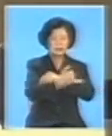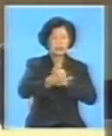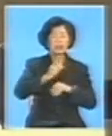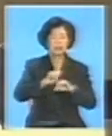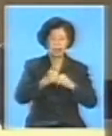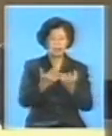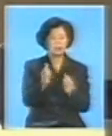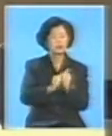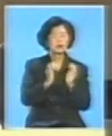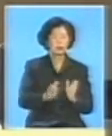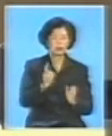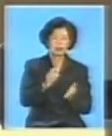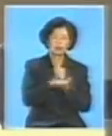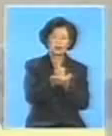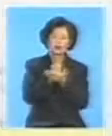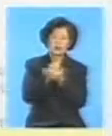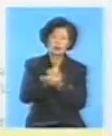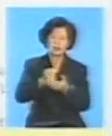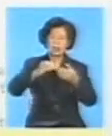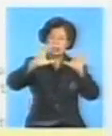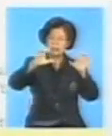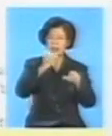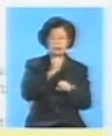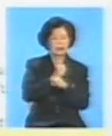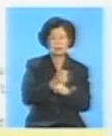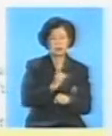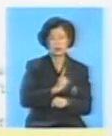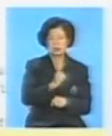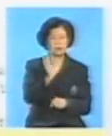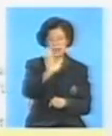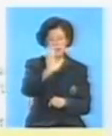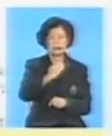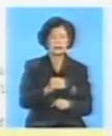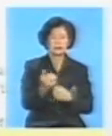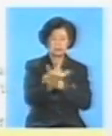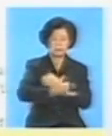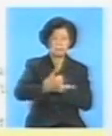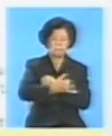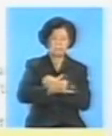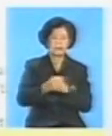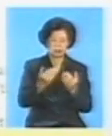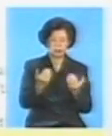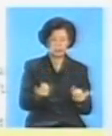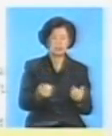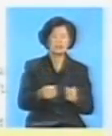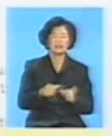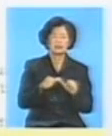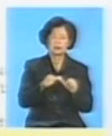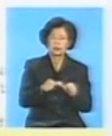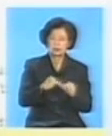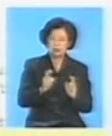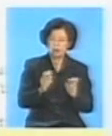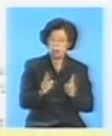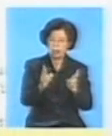คนต้องช่วยกันนะครับไม่ใช่รัฐบาลแต่เพียงอย่างเดียวก็คงต้องช่วยกันทั้งหมดนะครับเพราะนั้นประเทศนั้นขณะนี้ประเทศอยู่ในสถานการณ์ที่ต้อง